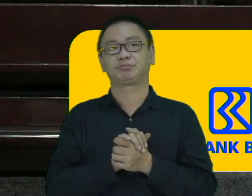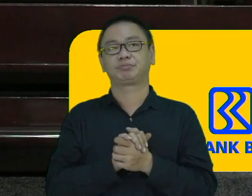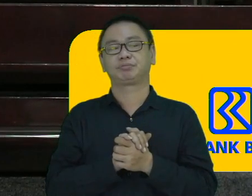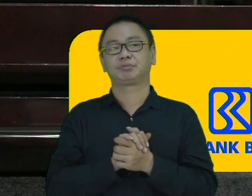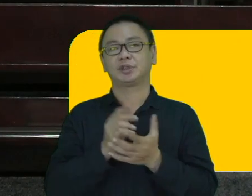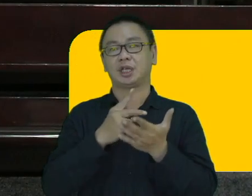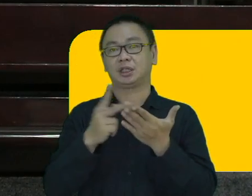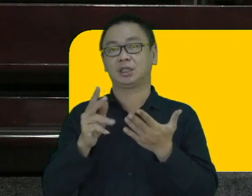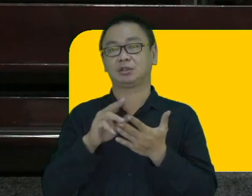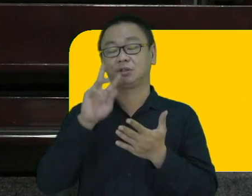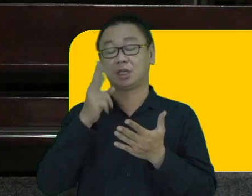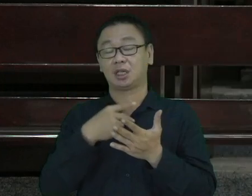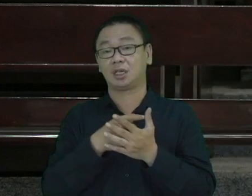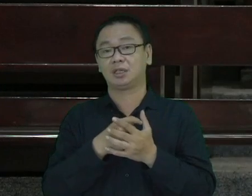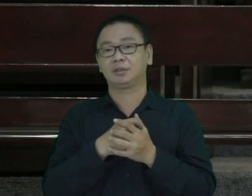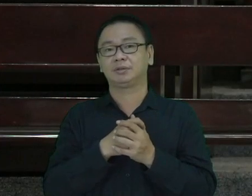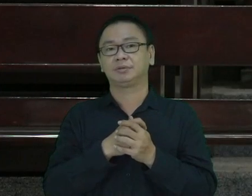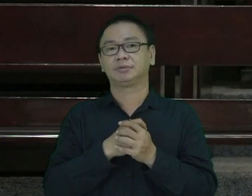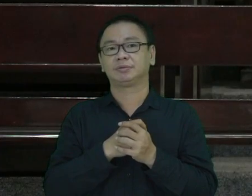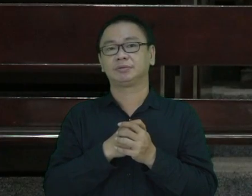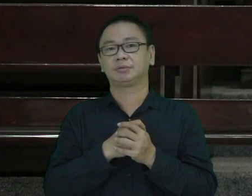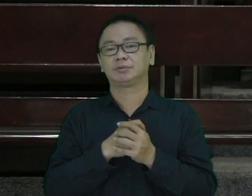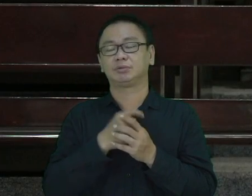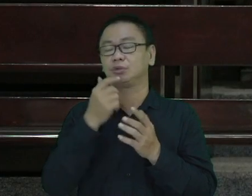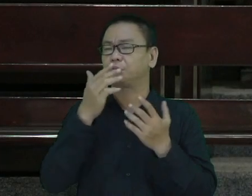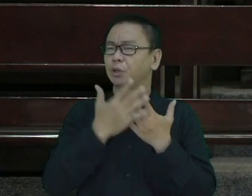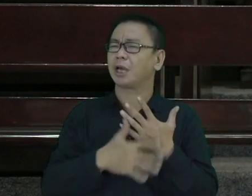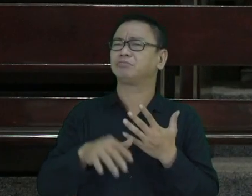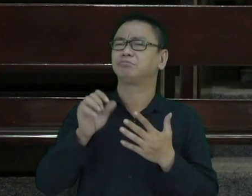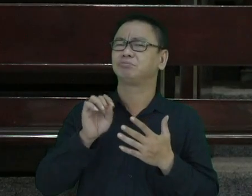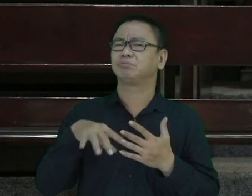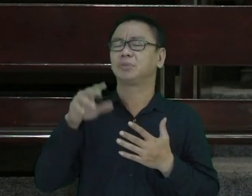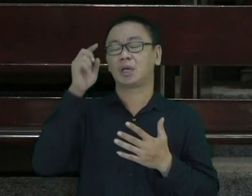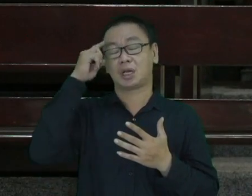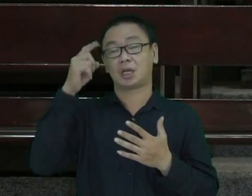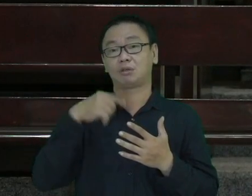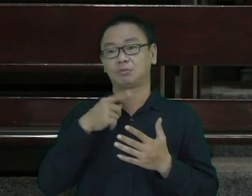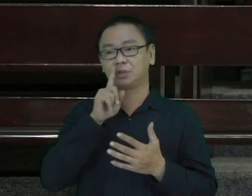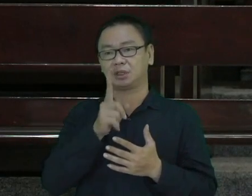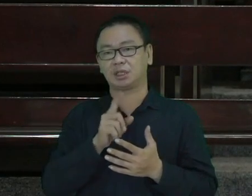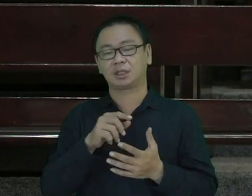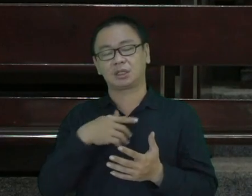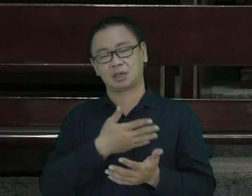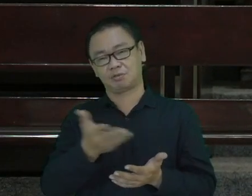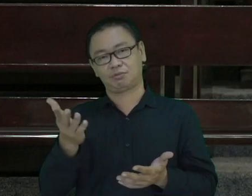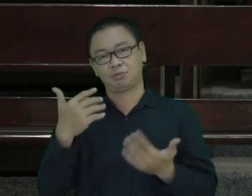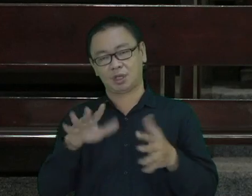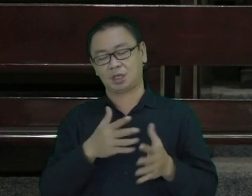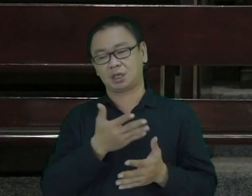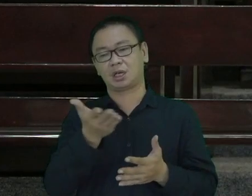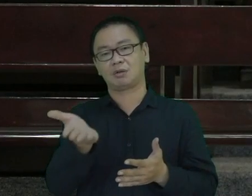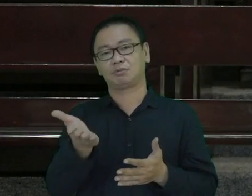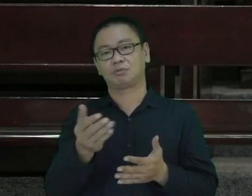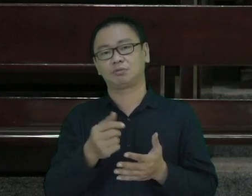Karena saudara-saudara, demi kemurahan Allah, aku menasihatkan kamu supaya kamu